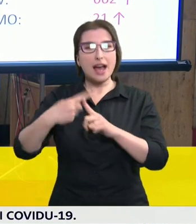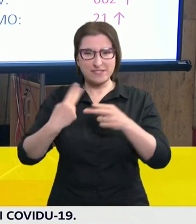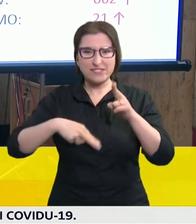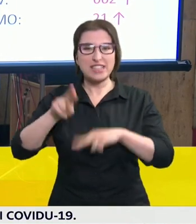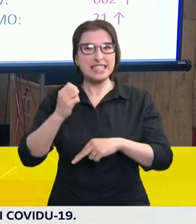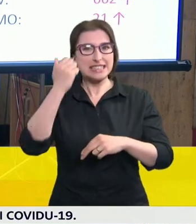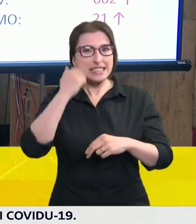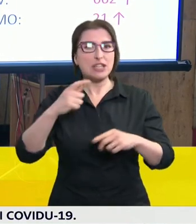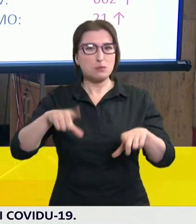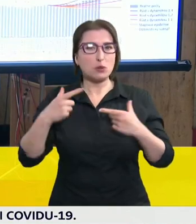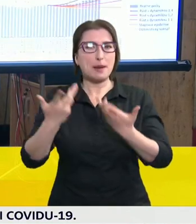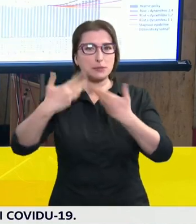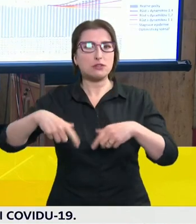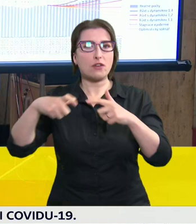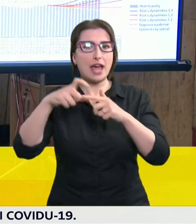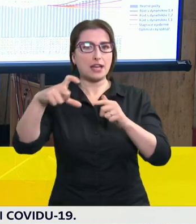na takzvaném ECMU.